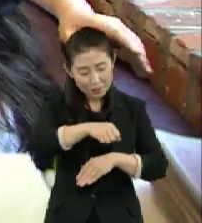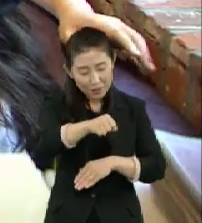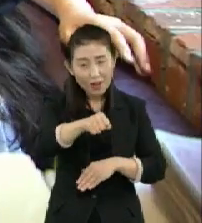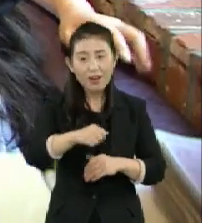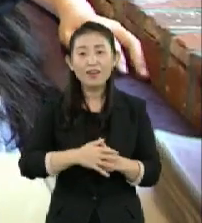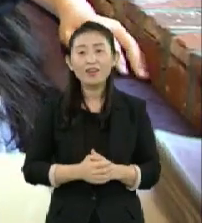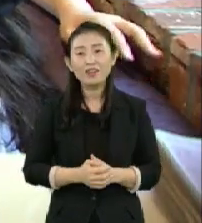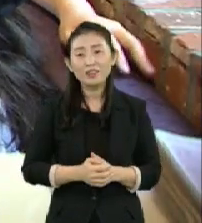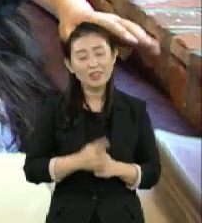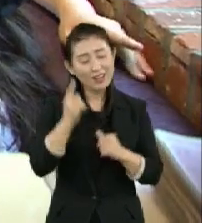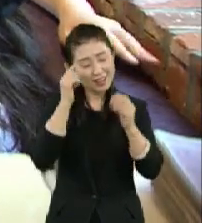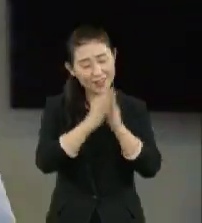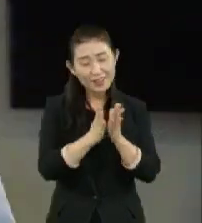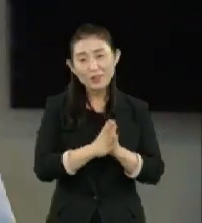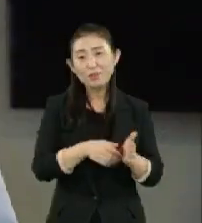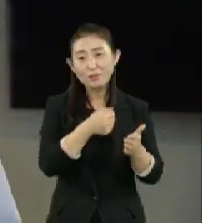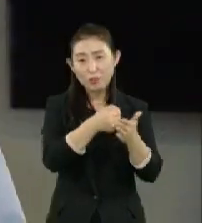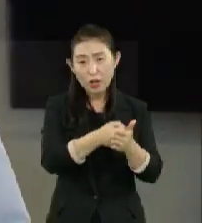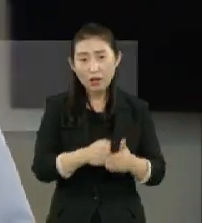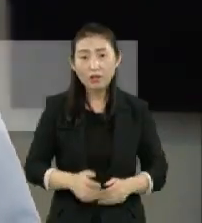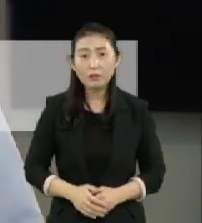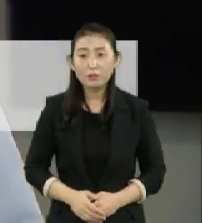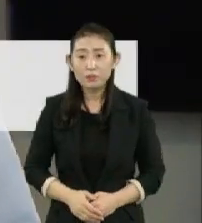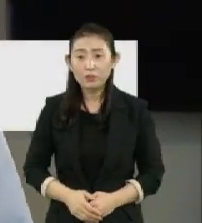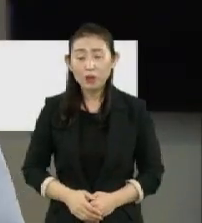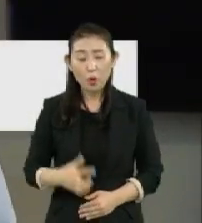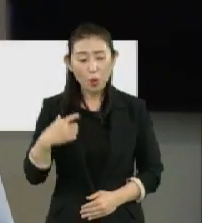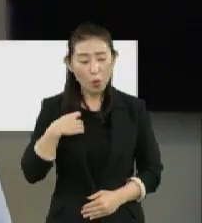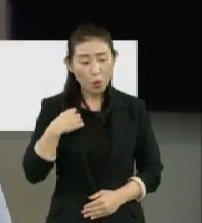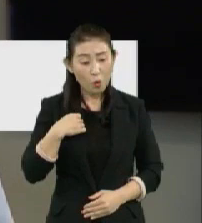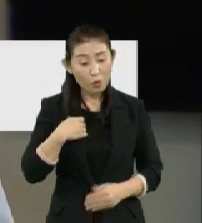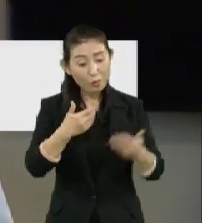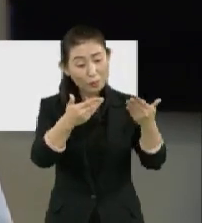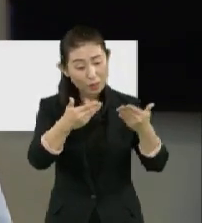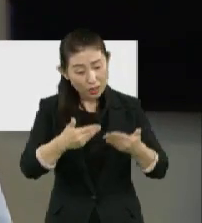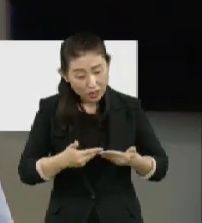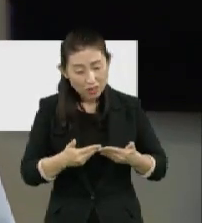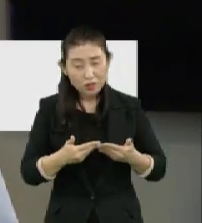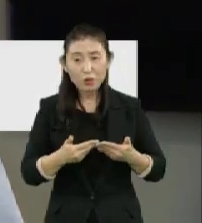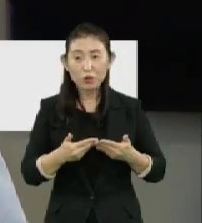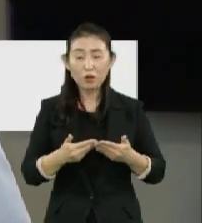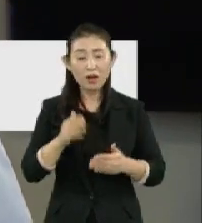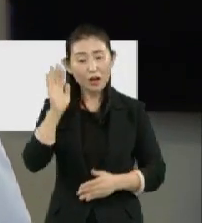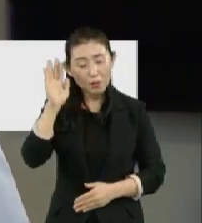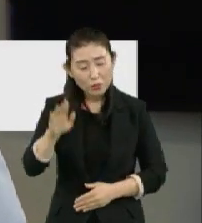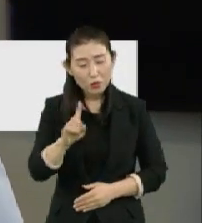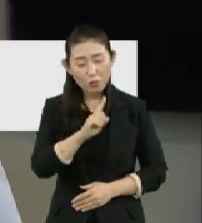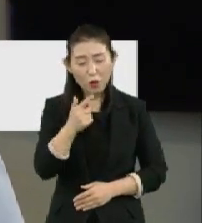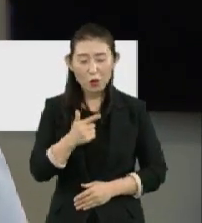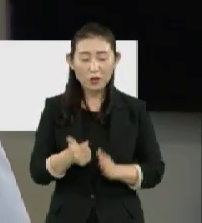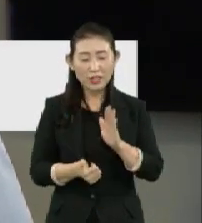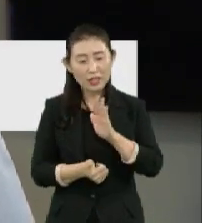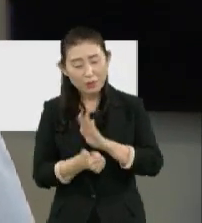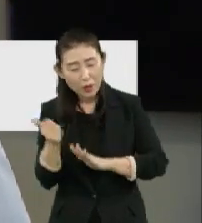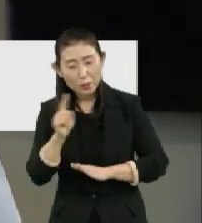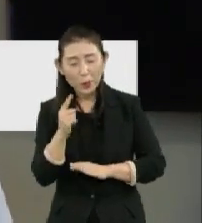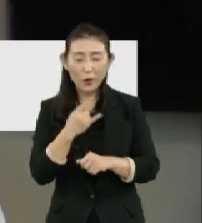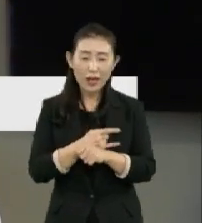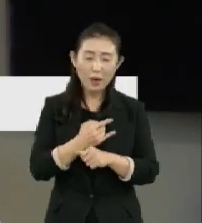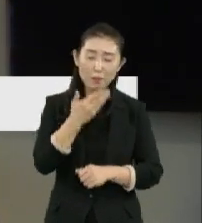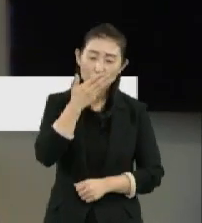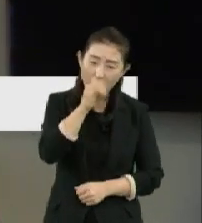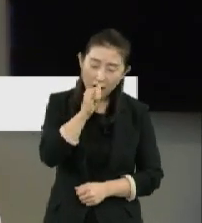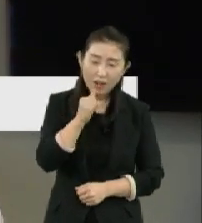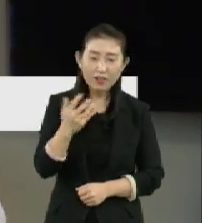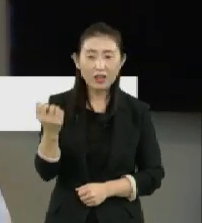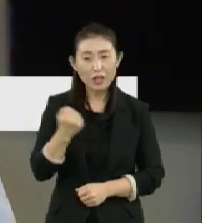맡았습니다. 어려운 환경에 계신 분들이 이 옷을 받고 무엇이든 할 수 있을 것 같다는 그런 희망적인 메시지를